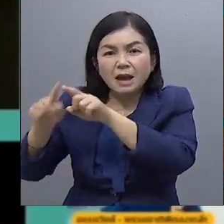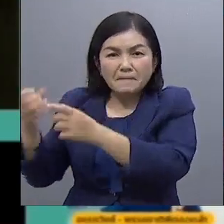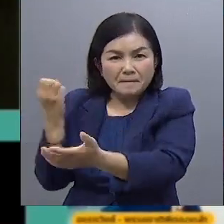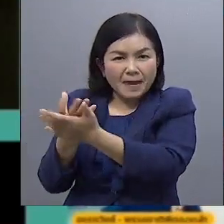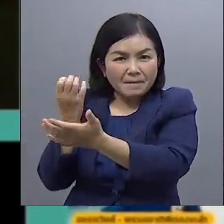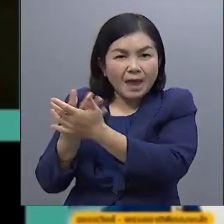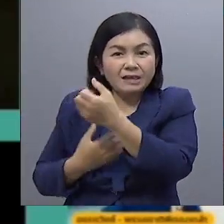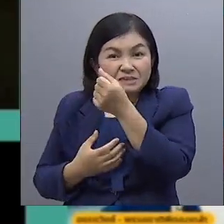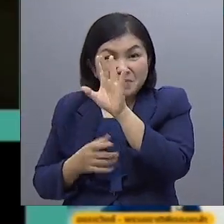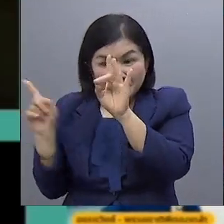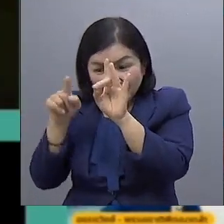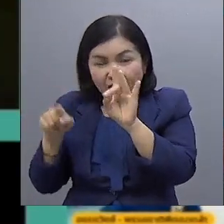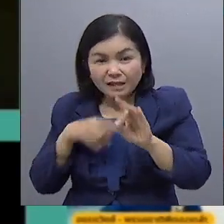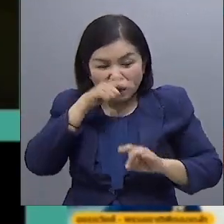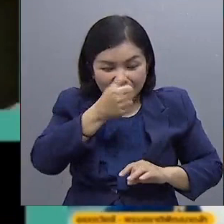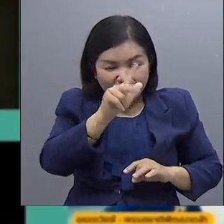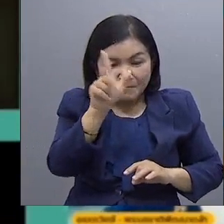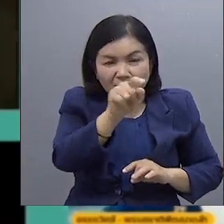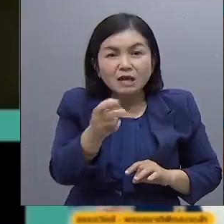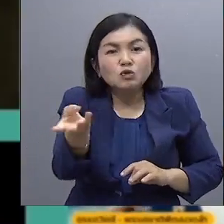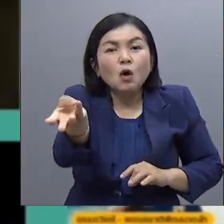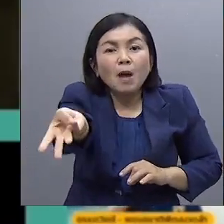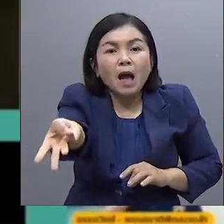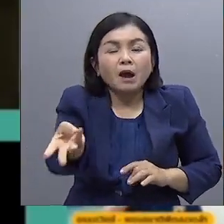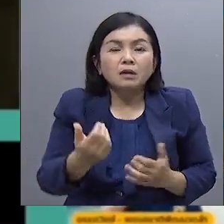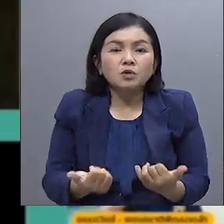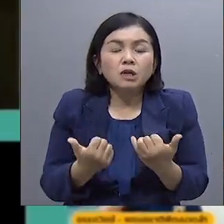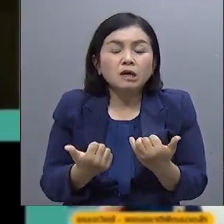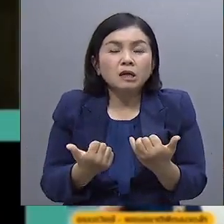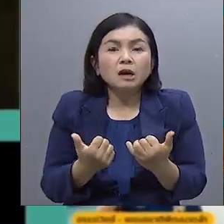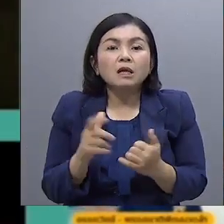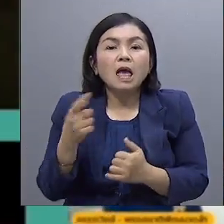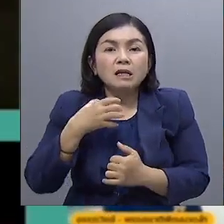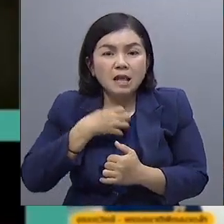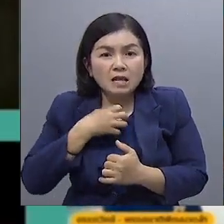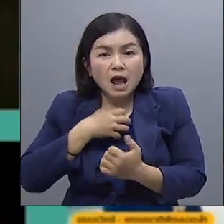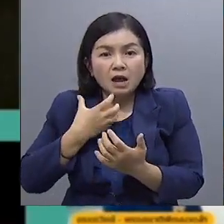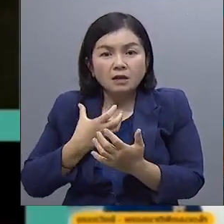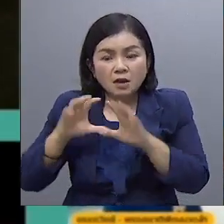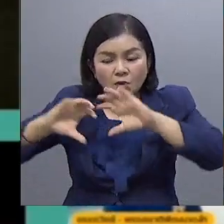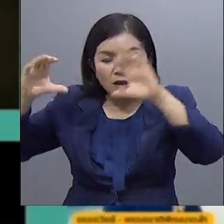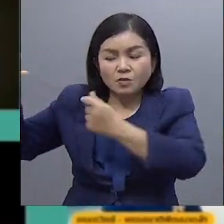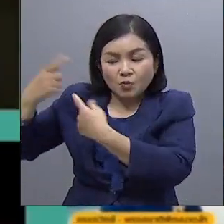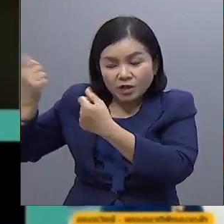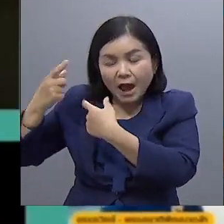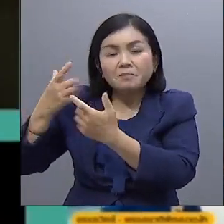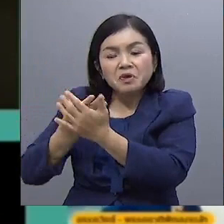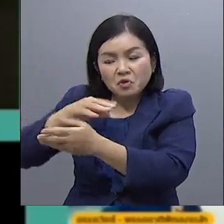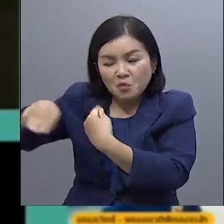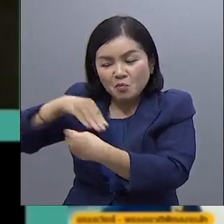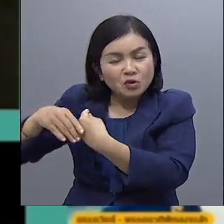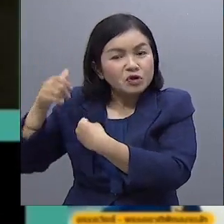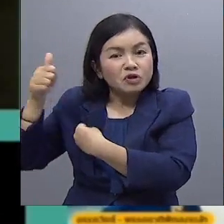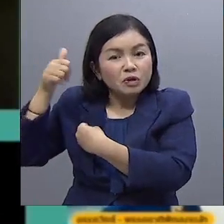ประมาณ 18% ด้วยกันนะคะดังนั้นเนี่ยมันเลยสอดคล้องกันค่ะเราต้องการมีรัฐสวัสดิการเราต้องการมีสวัสดิการ